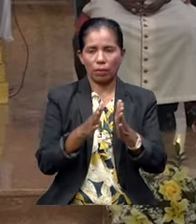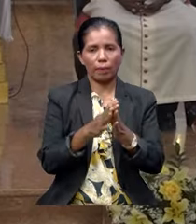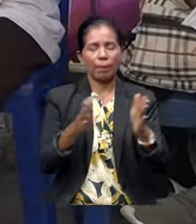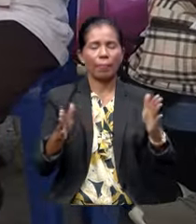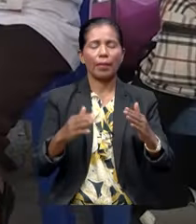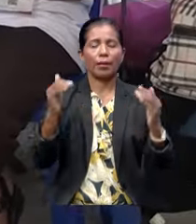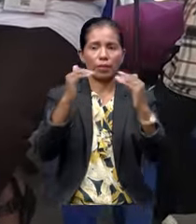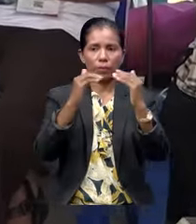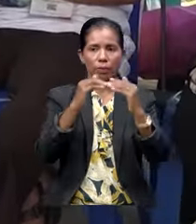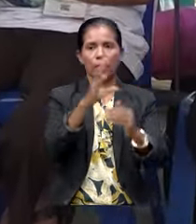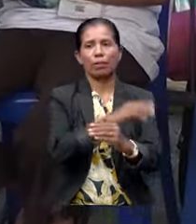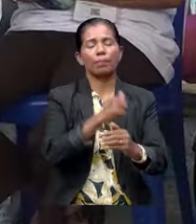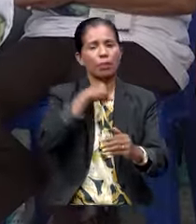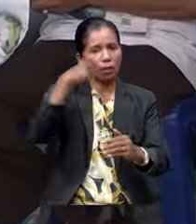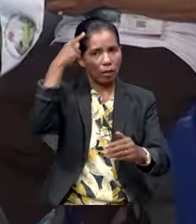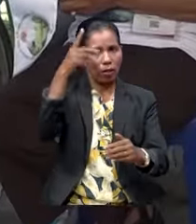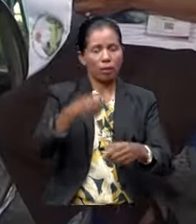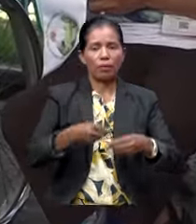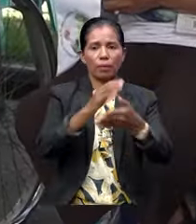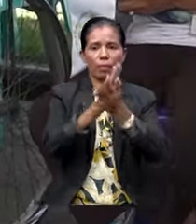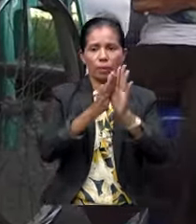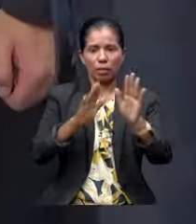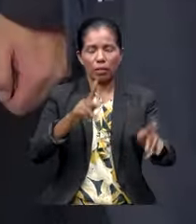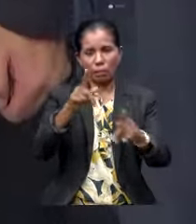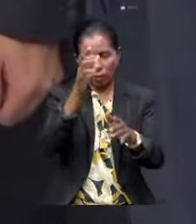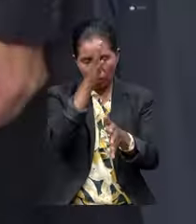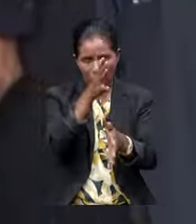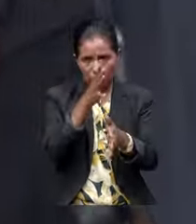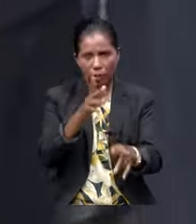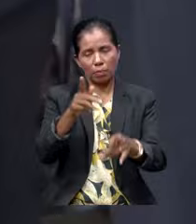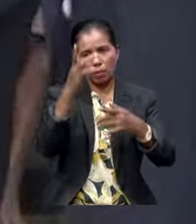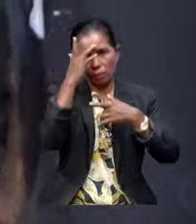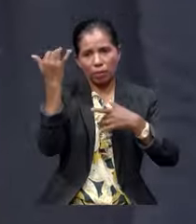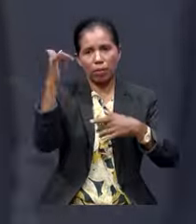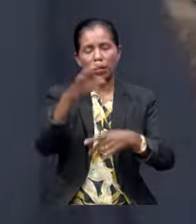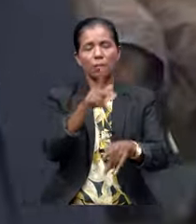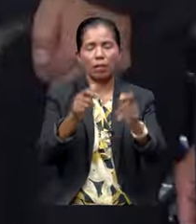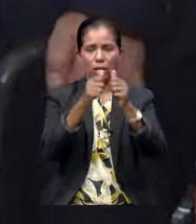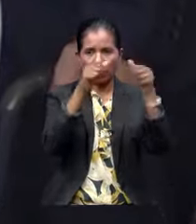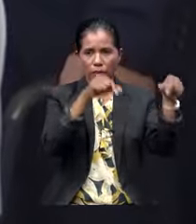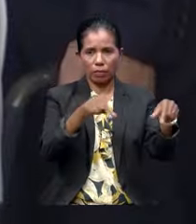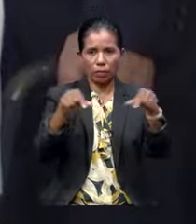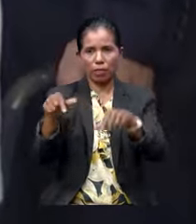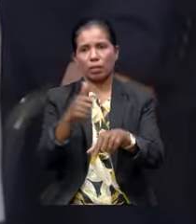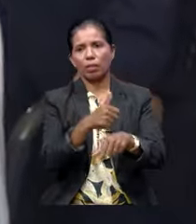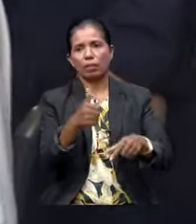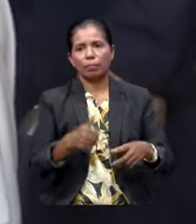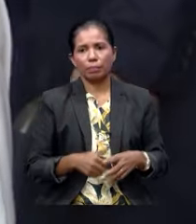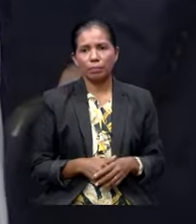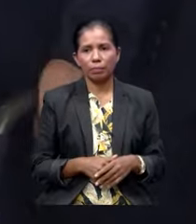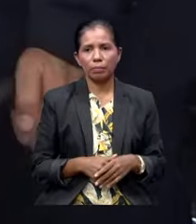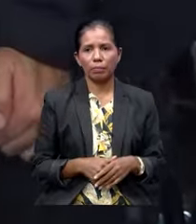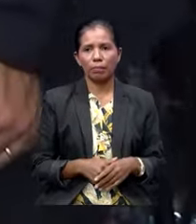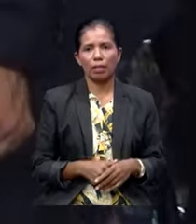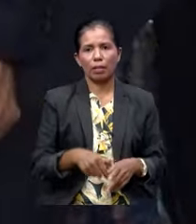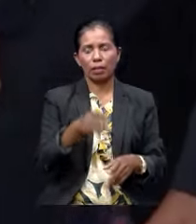mutu ho religioso sira Papa Francisco mos fo benson ba idoso no ema mora sira incluimos ema deficiencia balung Soro muto refere